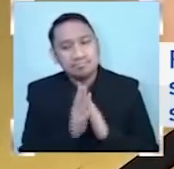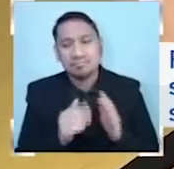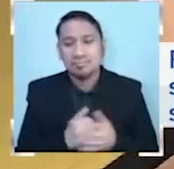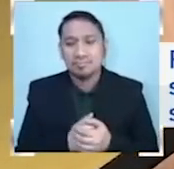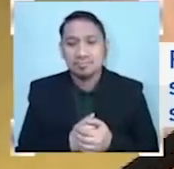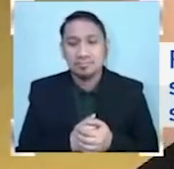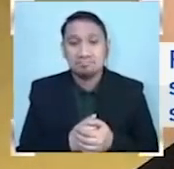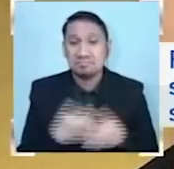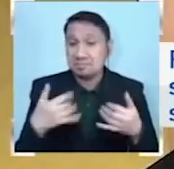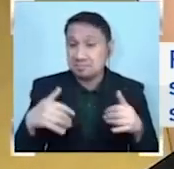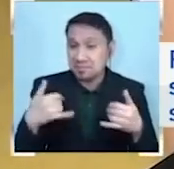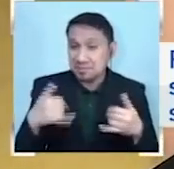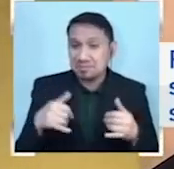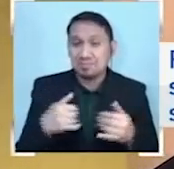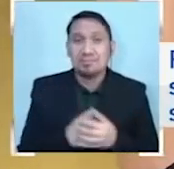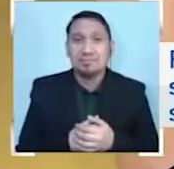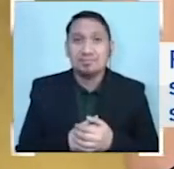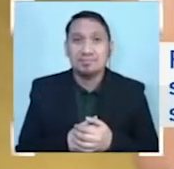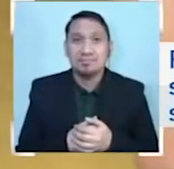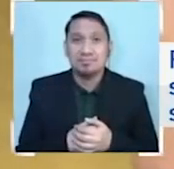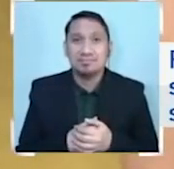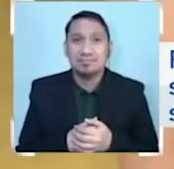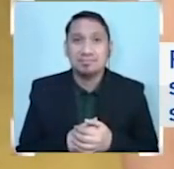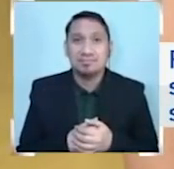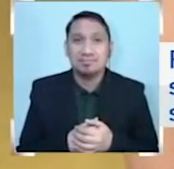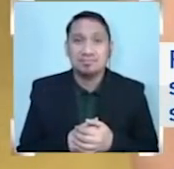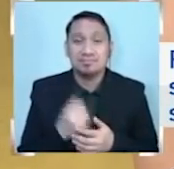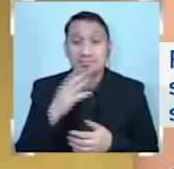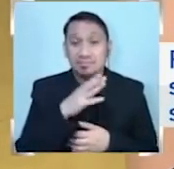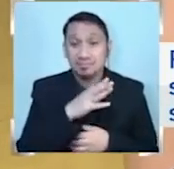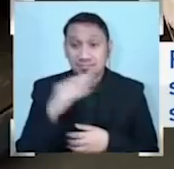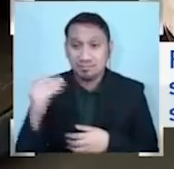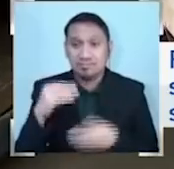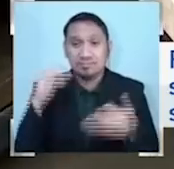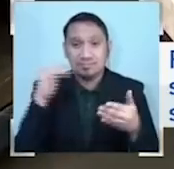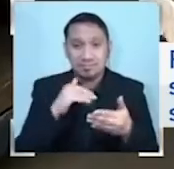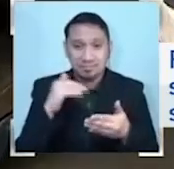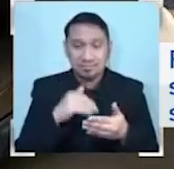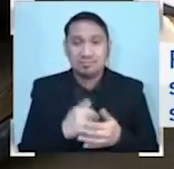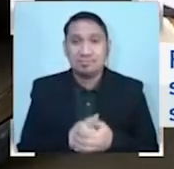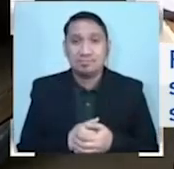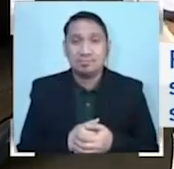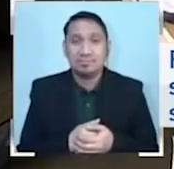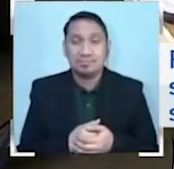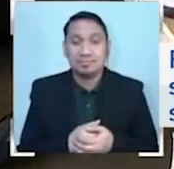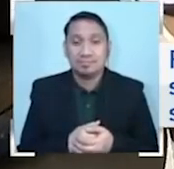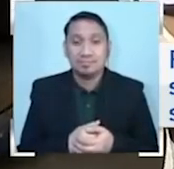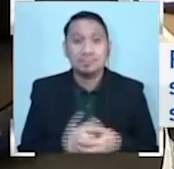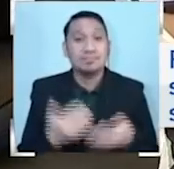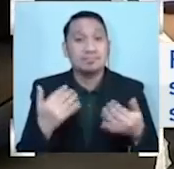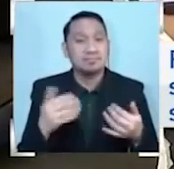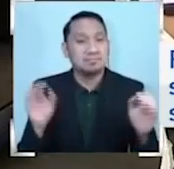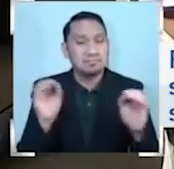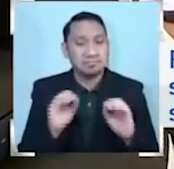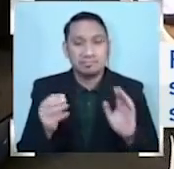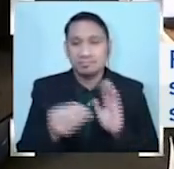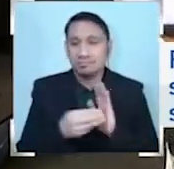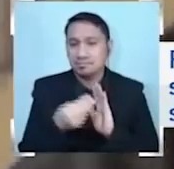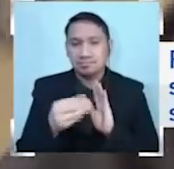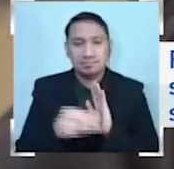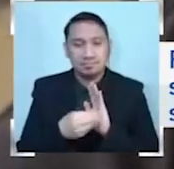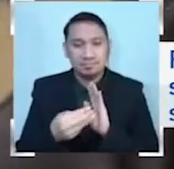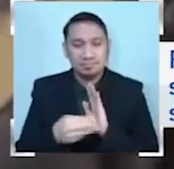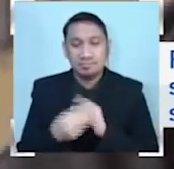Naglalaro po kami doon. Tsaka po nag-aaral. Sa wakas, wala ng module-module, sabi ni